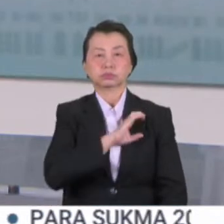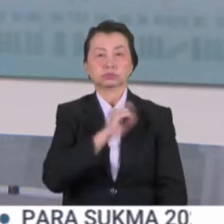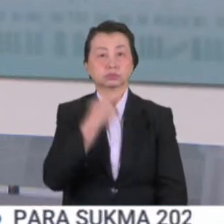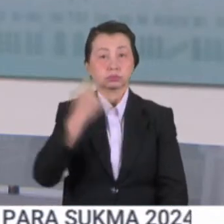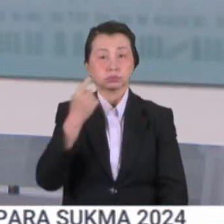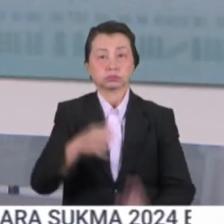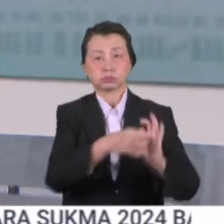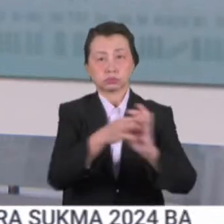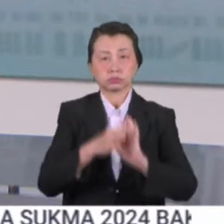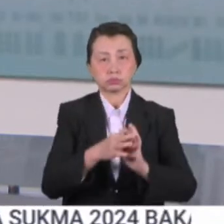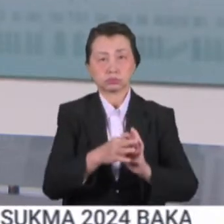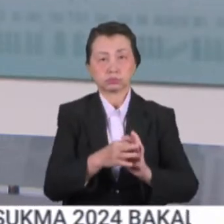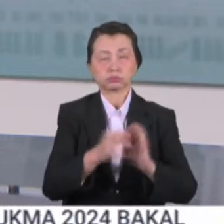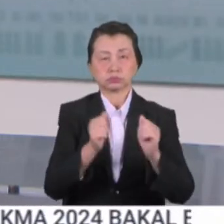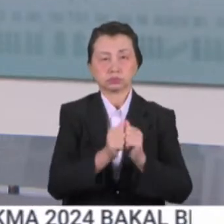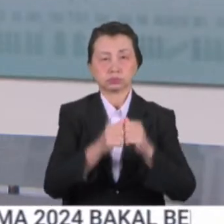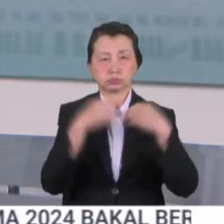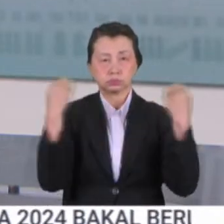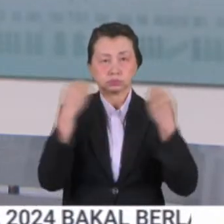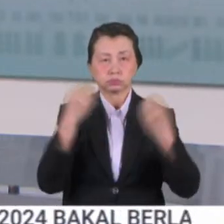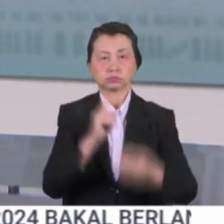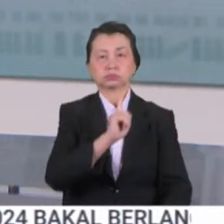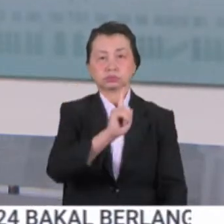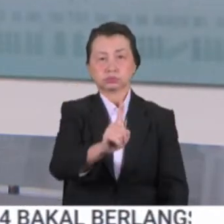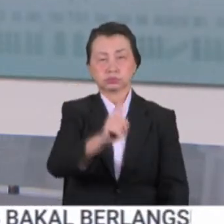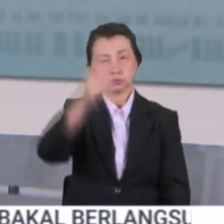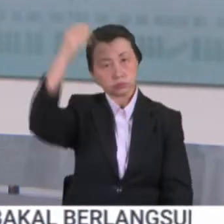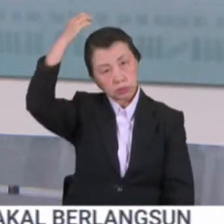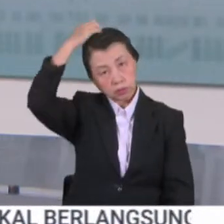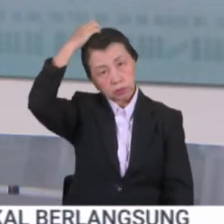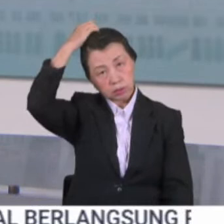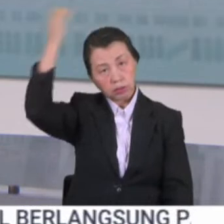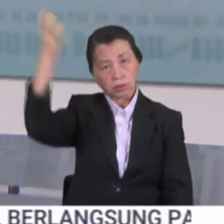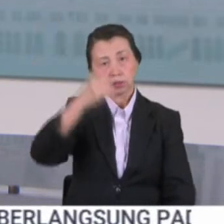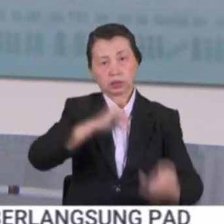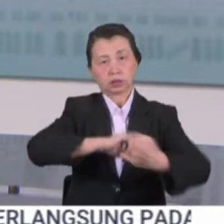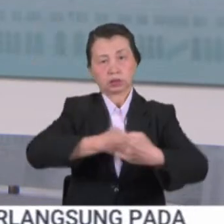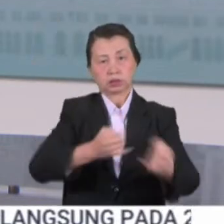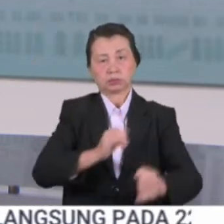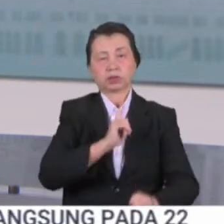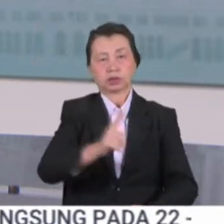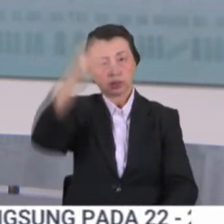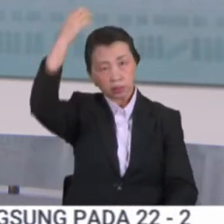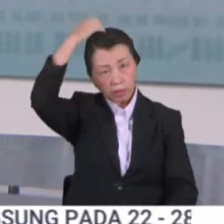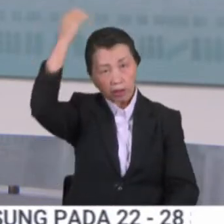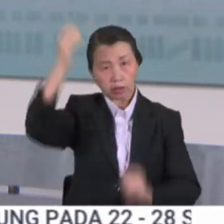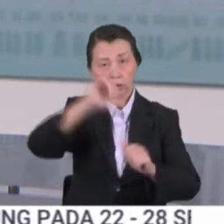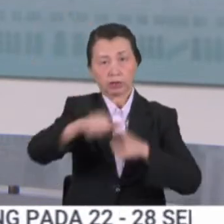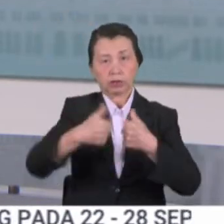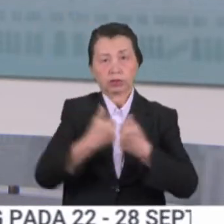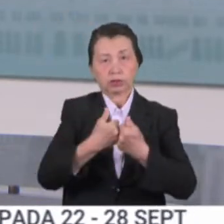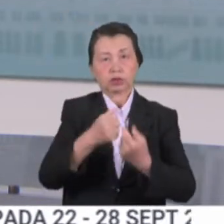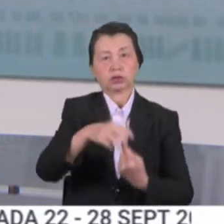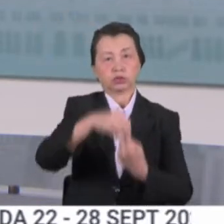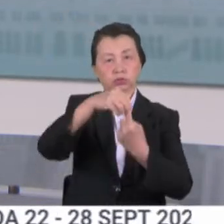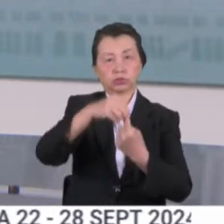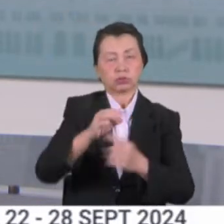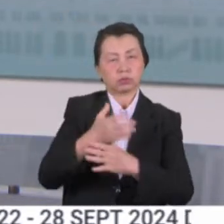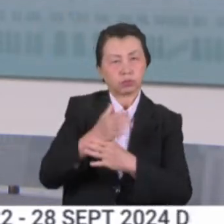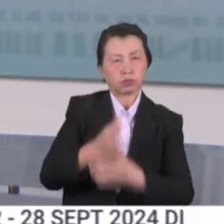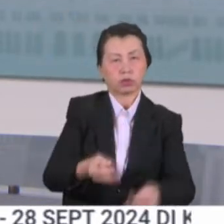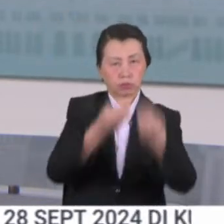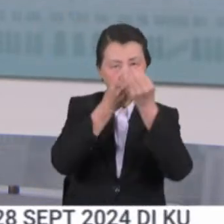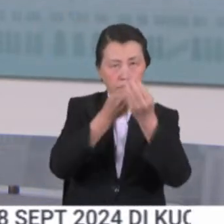Polis sentiasa bekerjasama rapat dengan Majlis Agama Islam Selangor Mais dan Jabatan Agama Islam Selangor JAIS khususnya